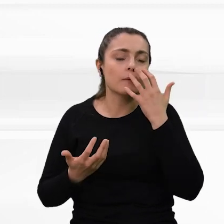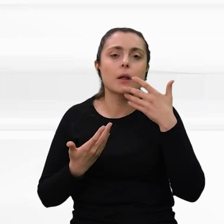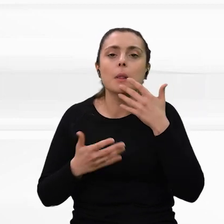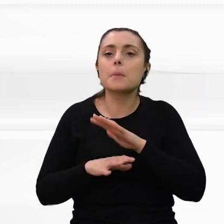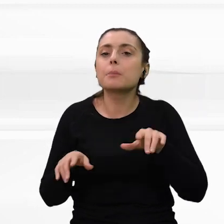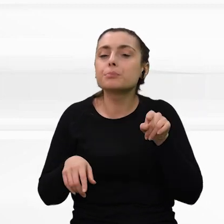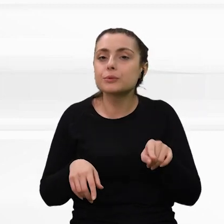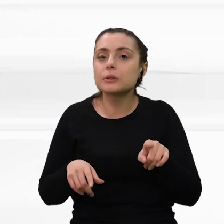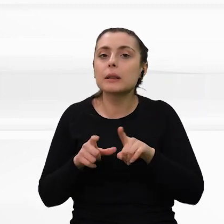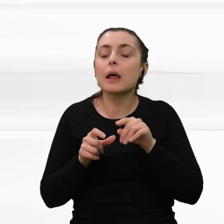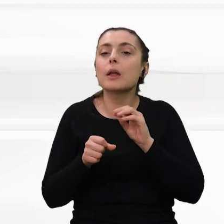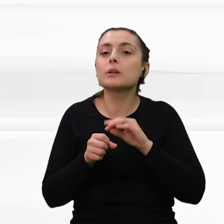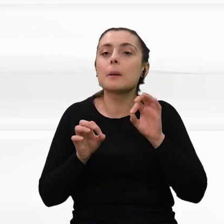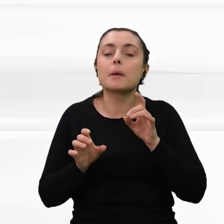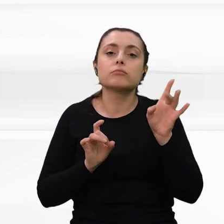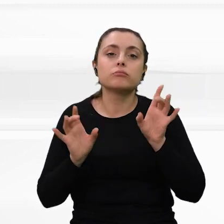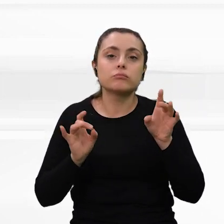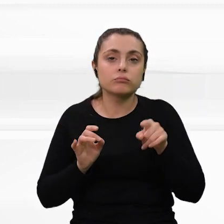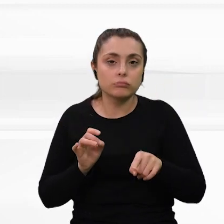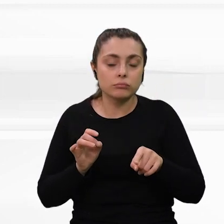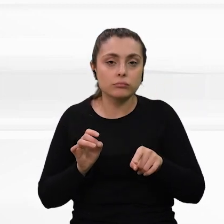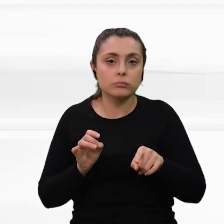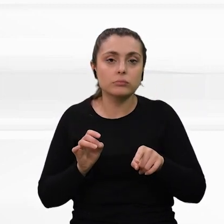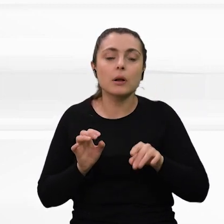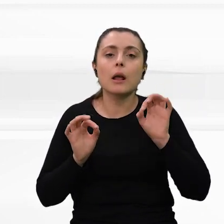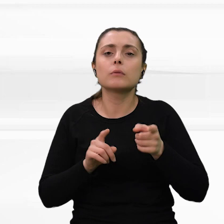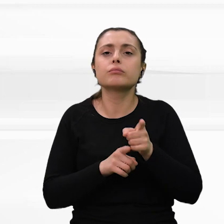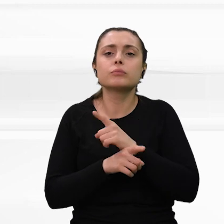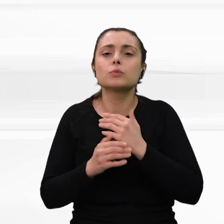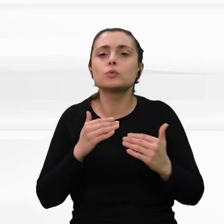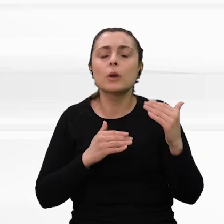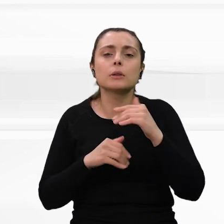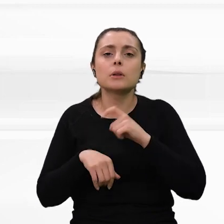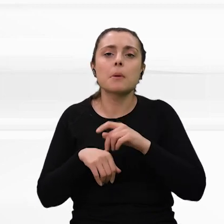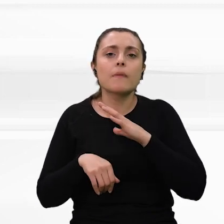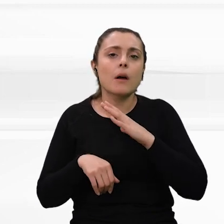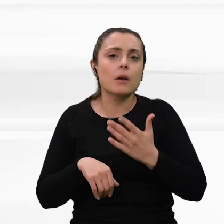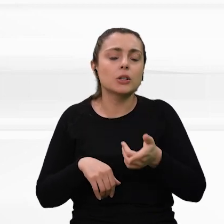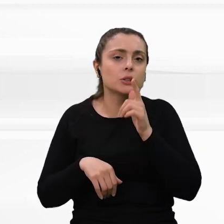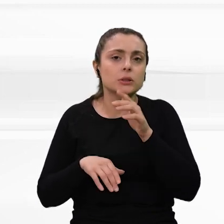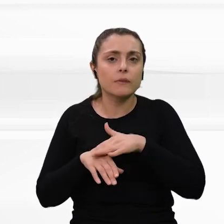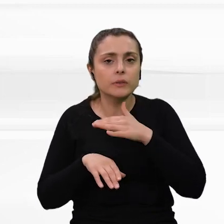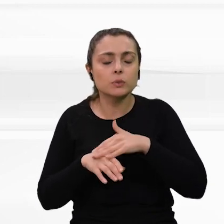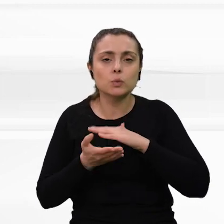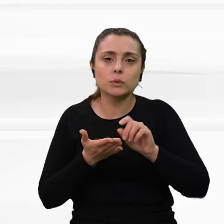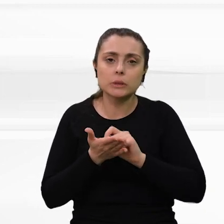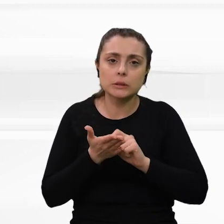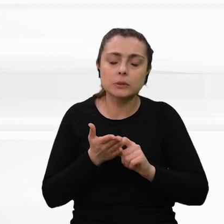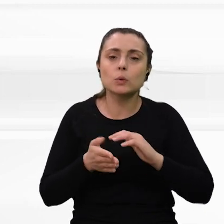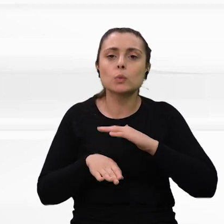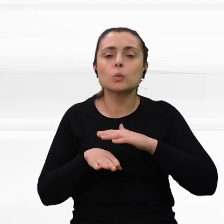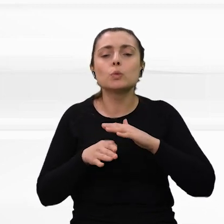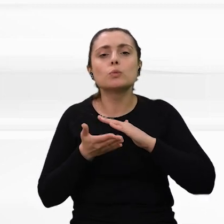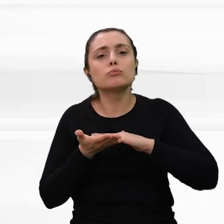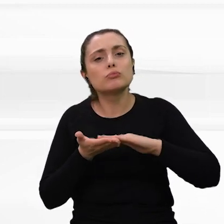değinilmemiş arkadaşlar de saçını hemen Ne diyelim her tür yükseldiği dönemler vardır şiir yavaşladığında düz yazı